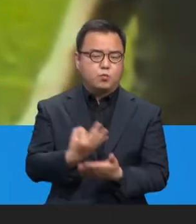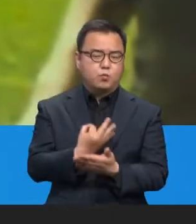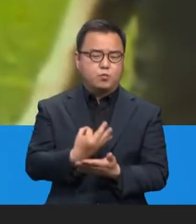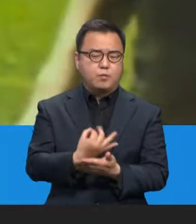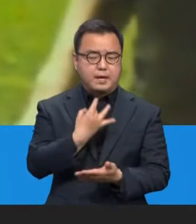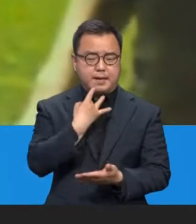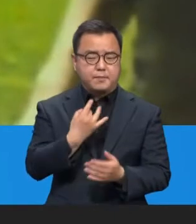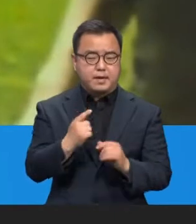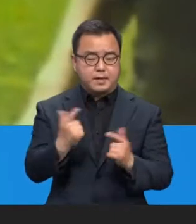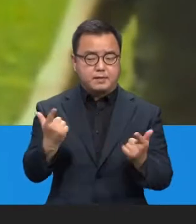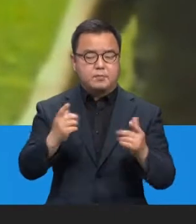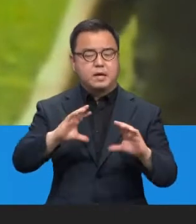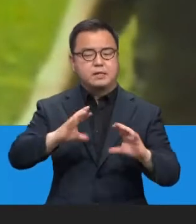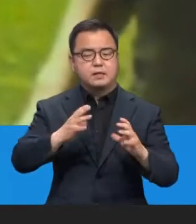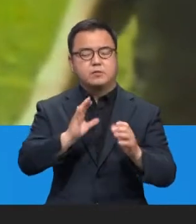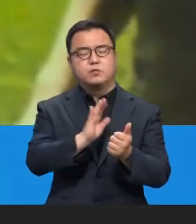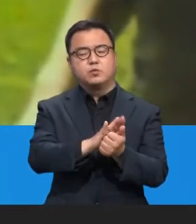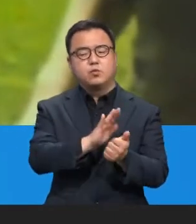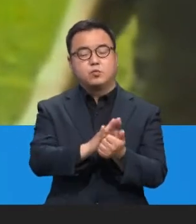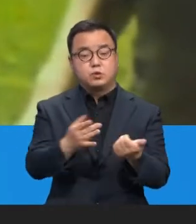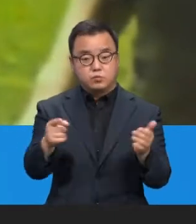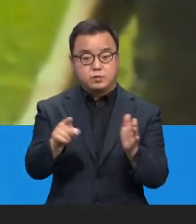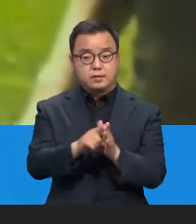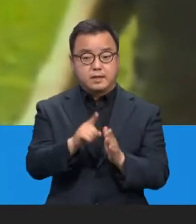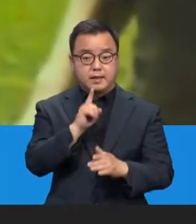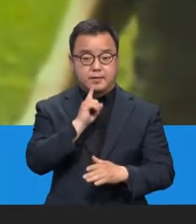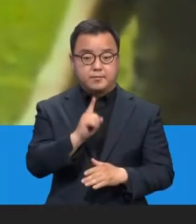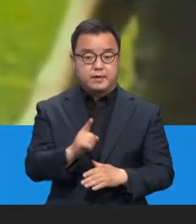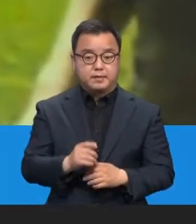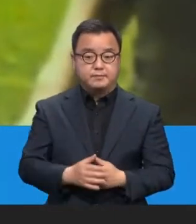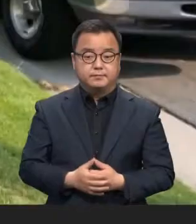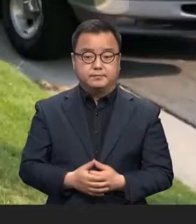선택했다는 청소년 CEO들을 뉴스지에서 만나보시죠.